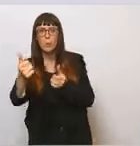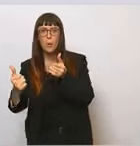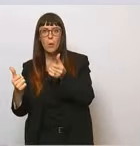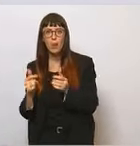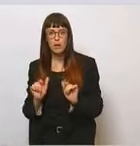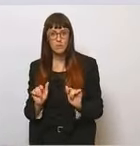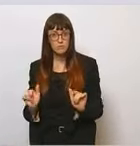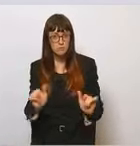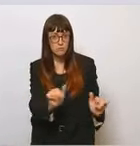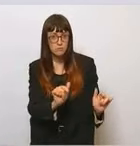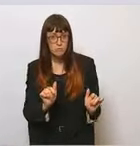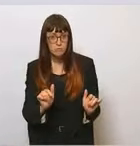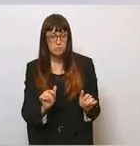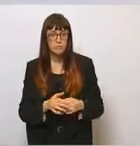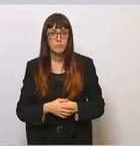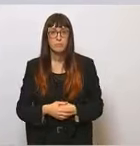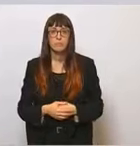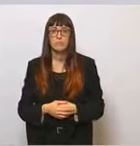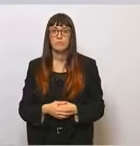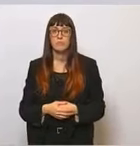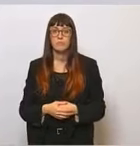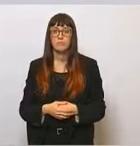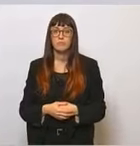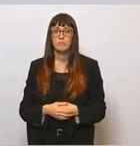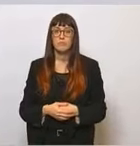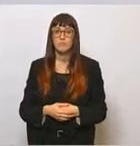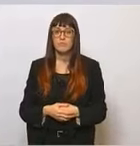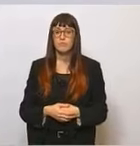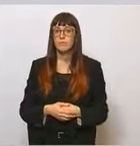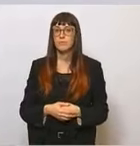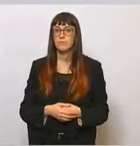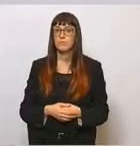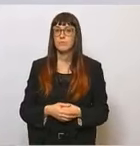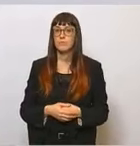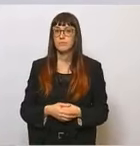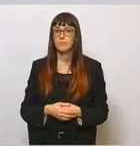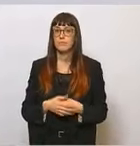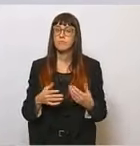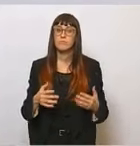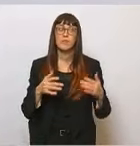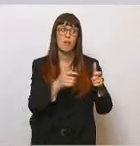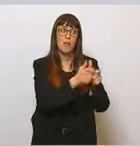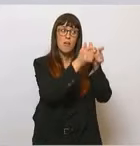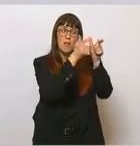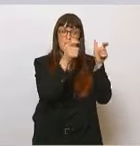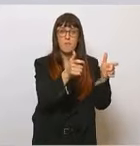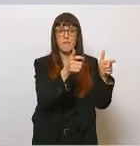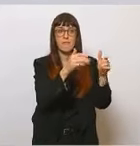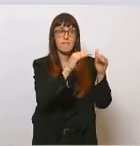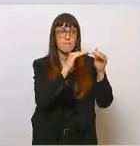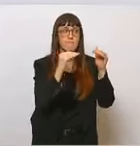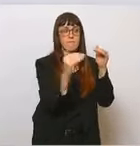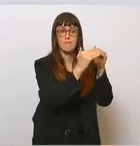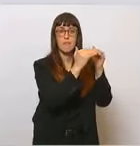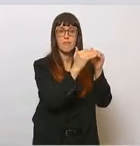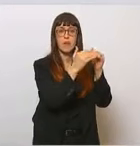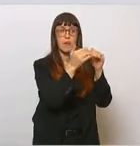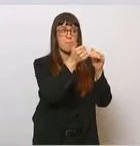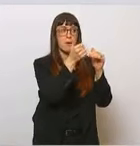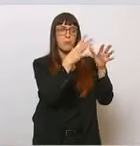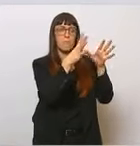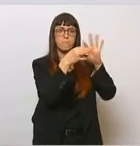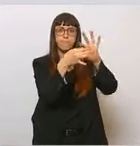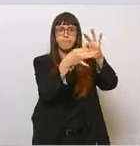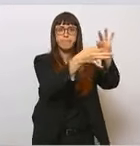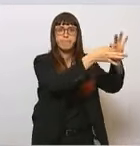c'est, étant donné les plateformes, comment est-ce qu'on peut se servir de l'écosystème qu'elles ont créé pour avoir une concurrence équitable sur